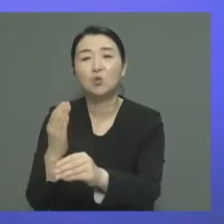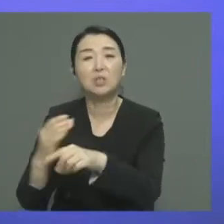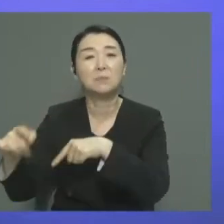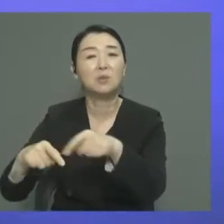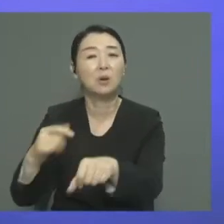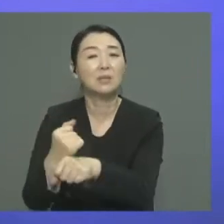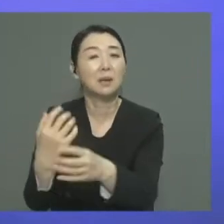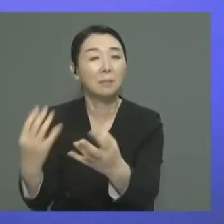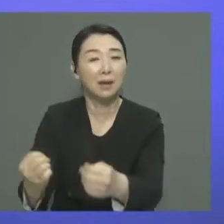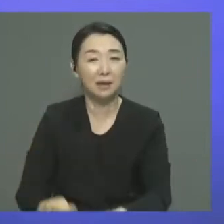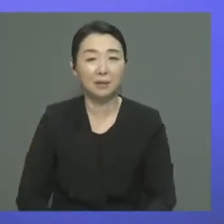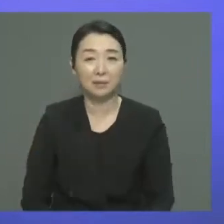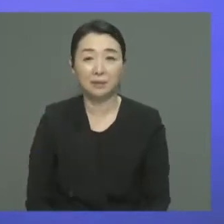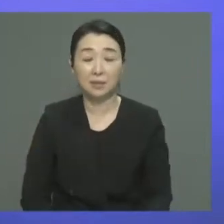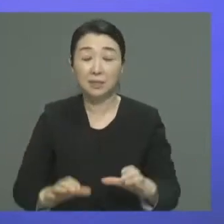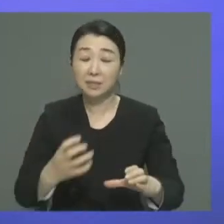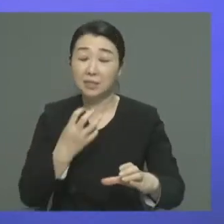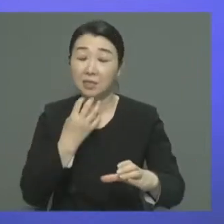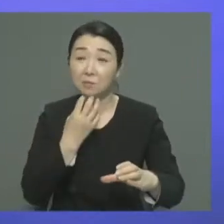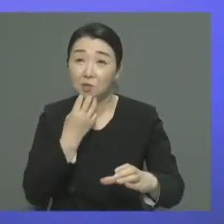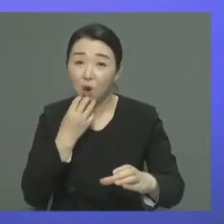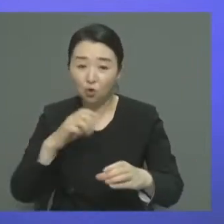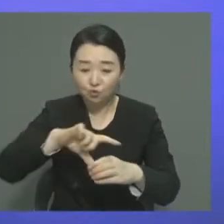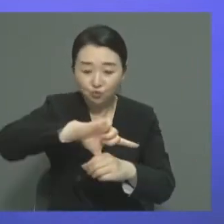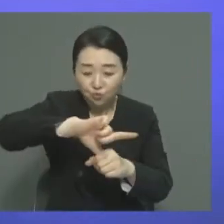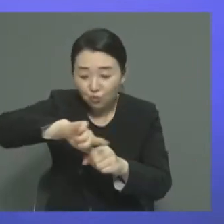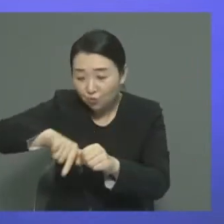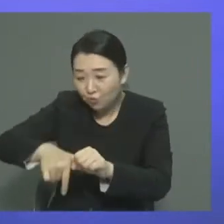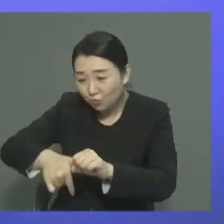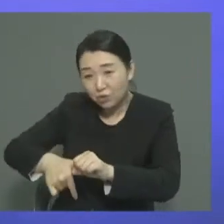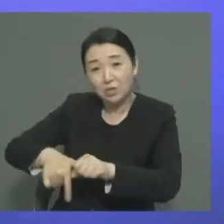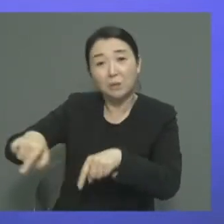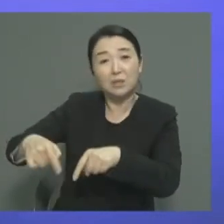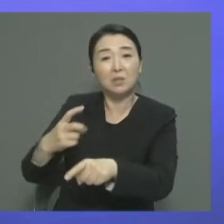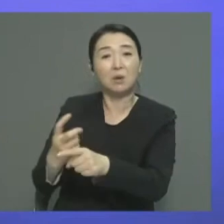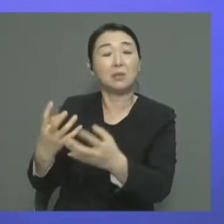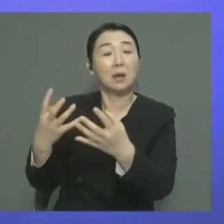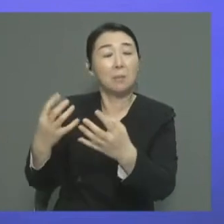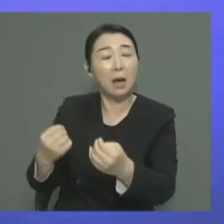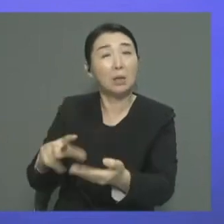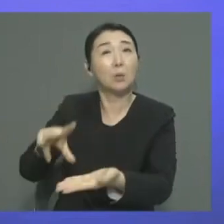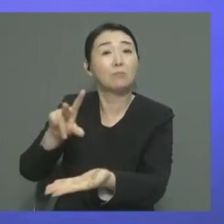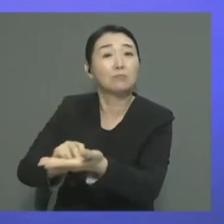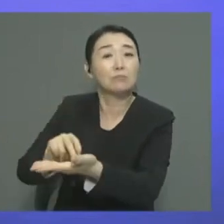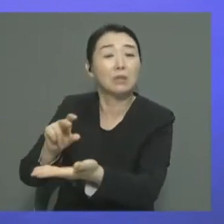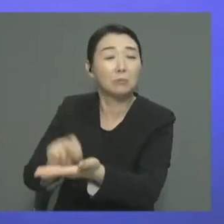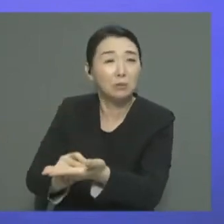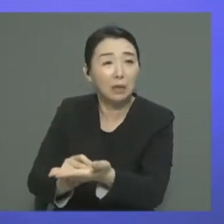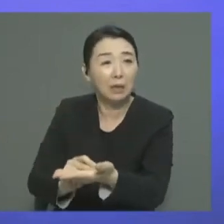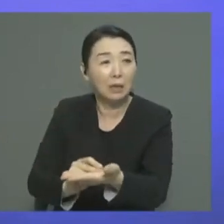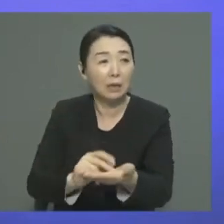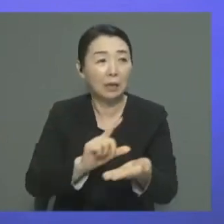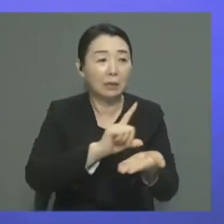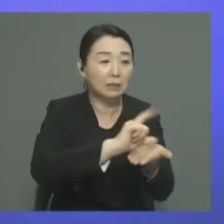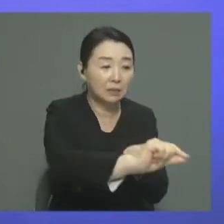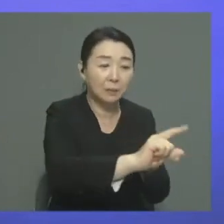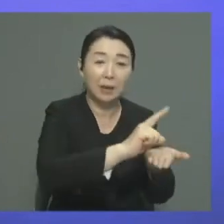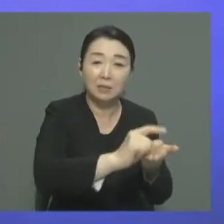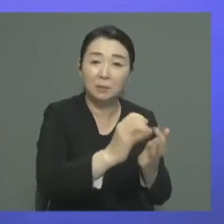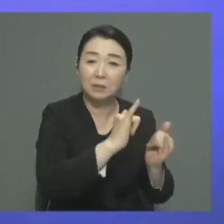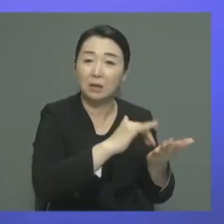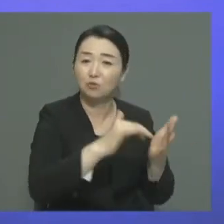지금은 수도권 이 너무 집중에서 과 밀로 문제가 되고 지방은 인구 소멸을 걱정합니다